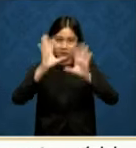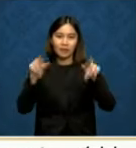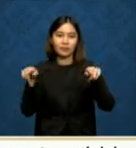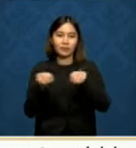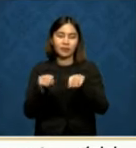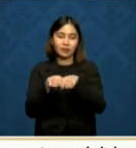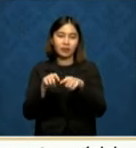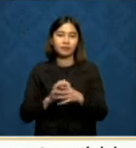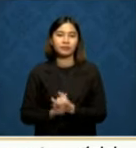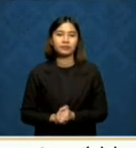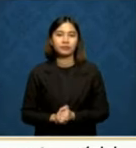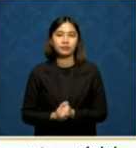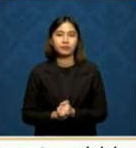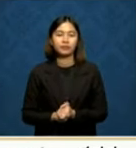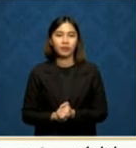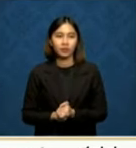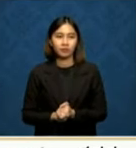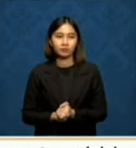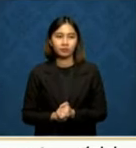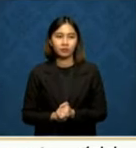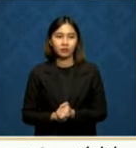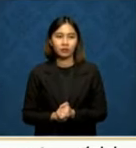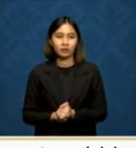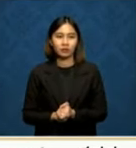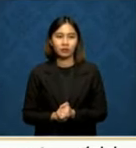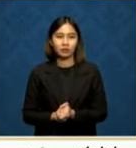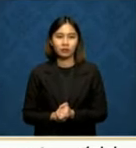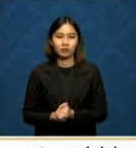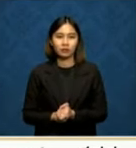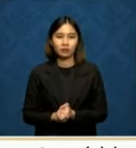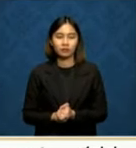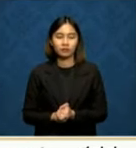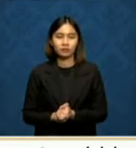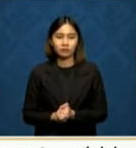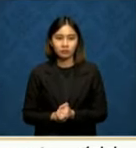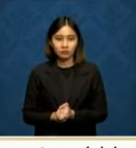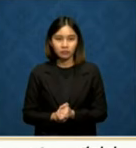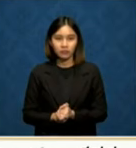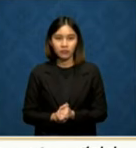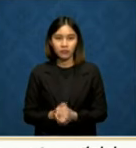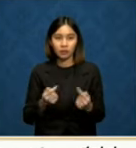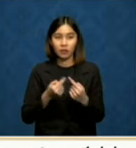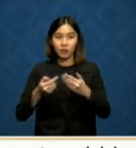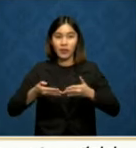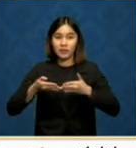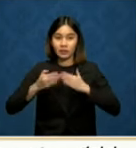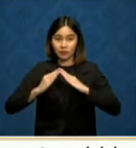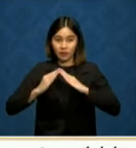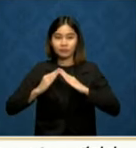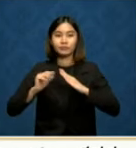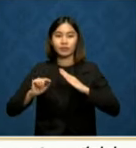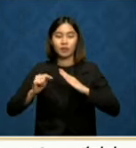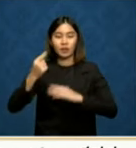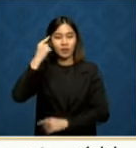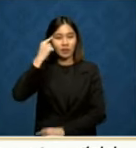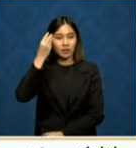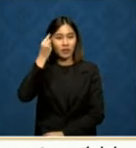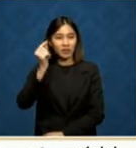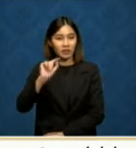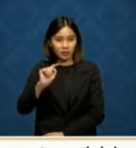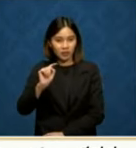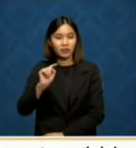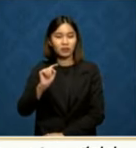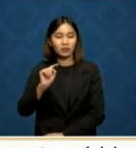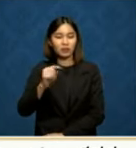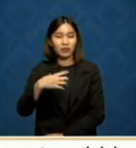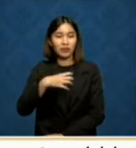วกันนะคะแล้วก็ส่วน...เรื่องการจัดตั้งเนี่ผมคิดวาอัี้ก็คงเป็นสิงท